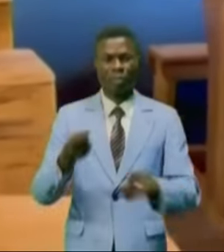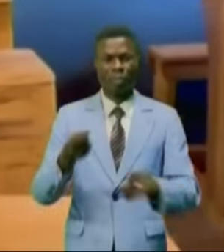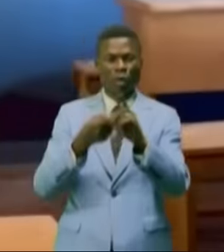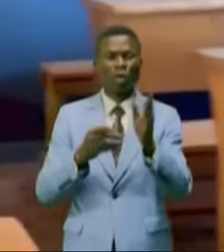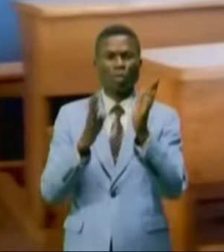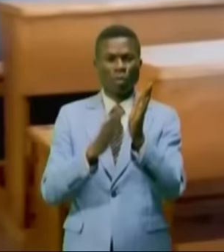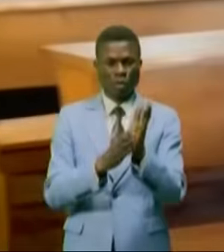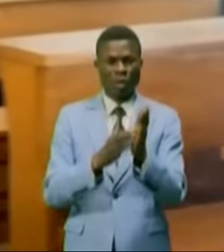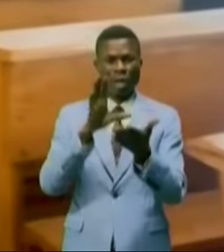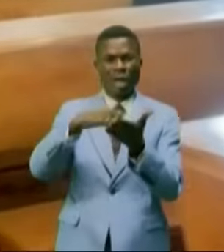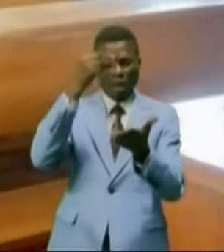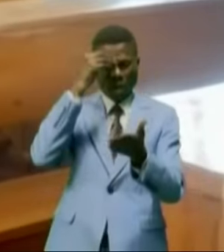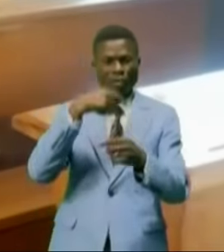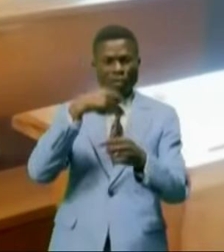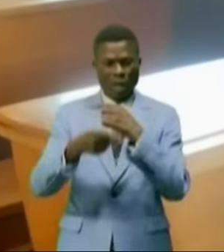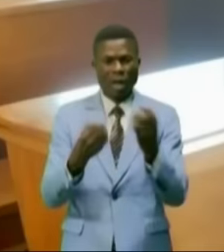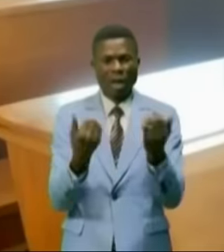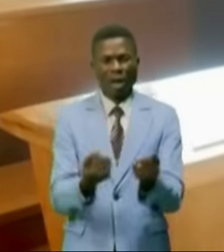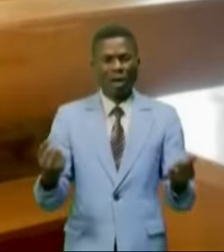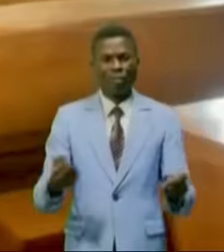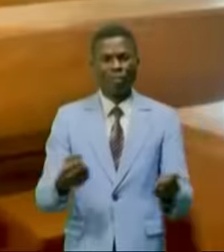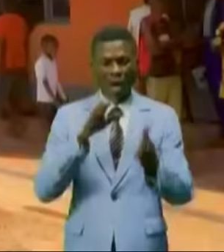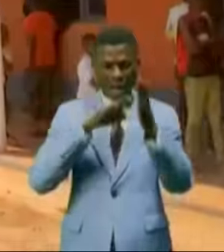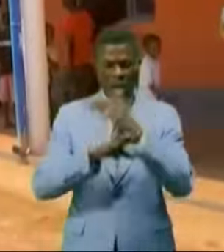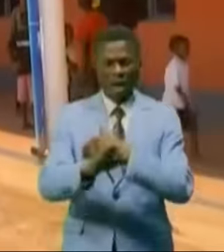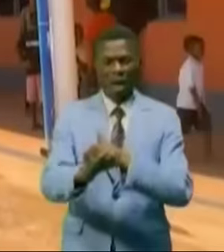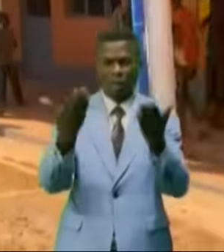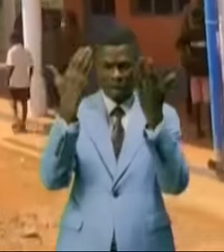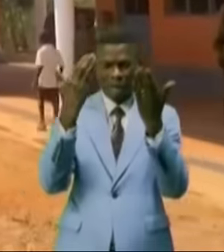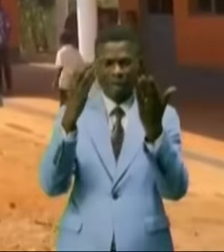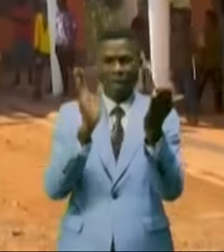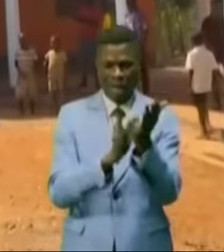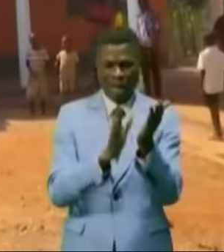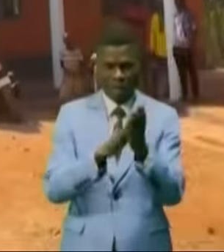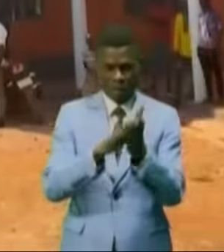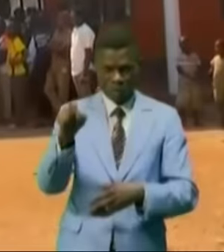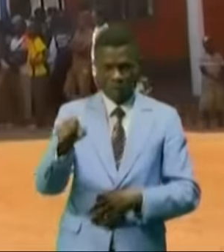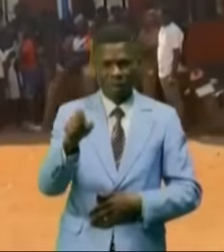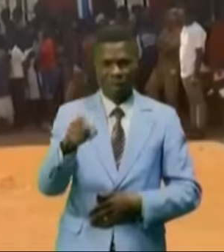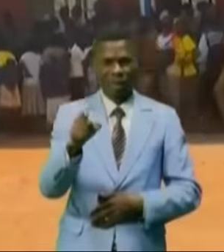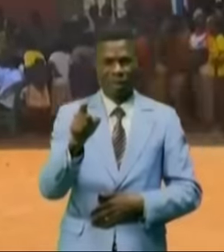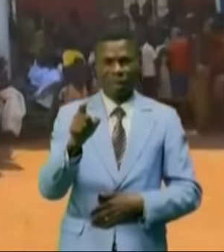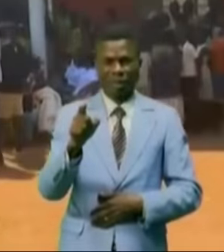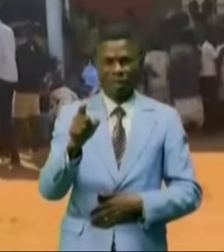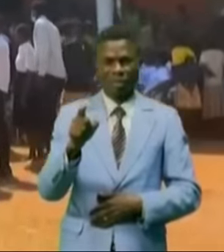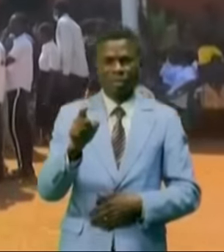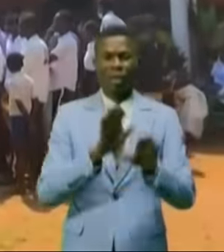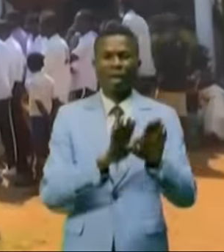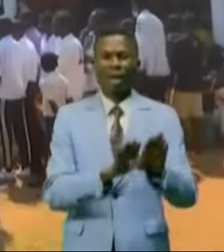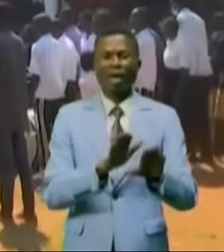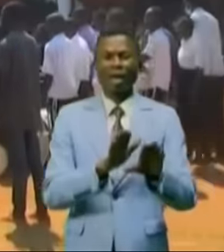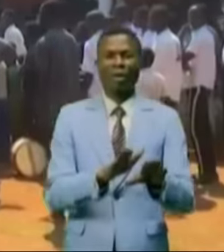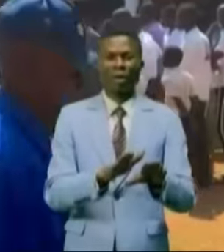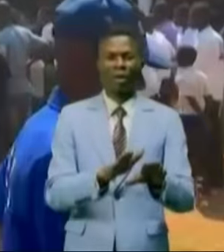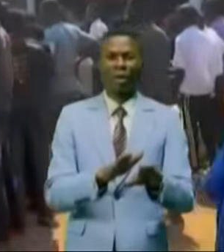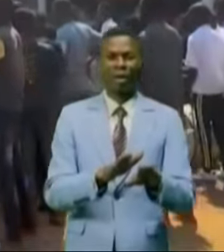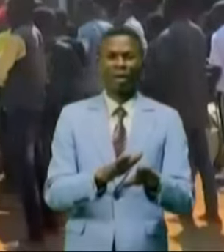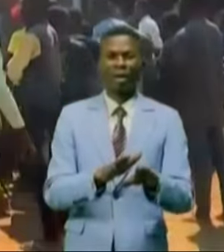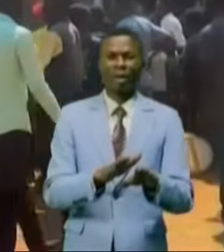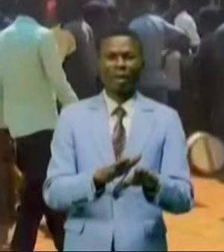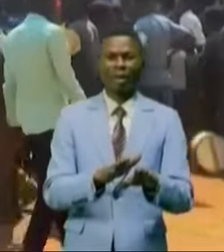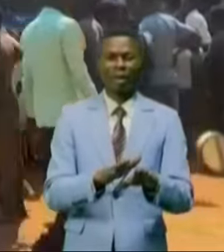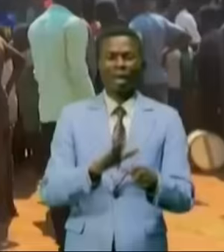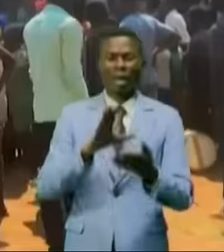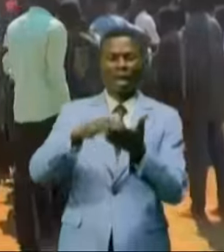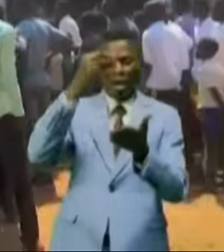septembre, les élèves, les enfants vont profiter de cette école pour apprendre, pour leur